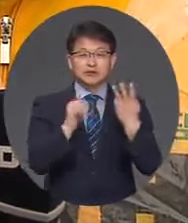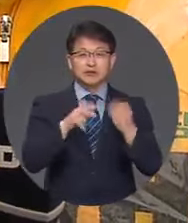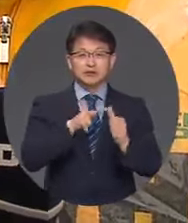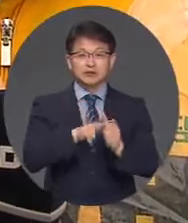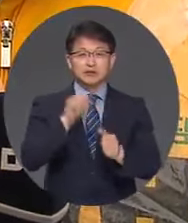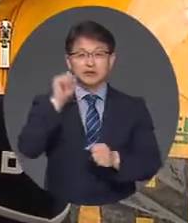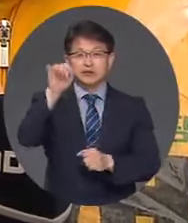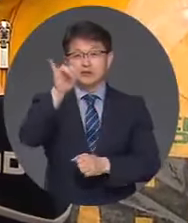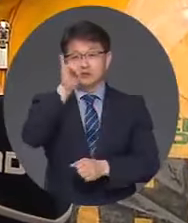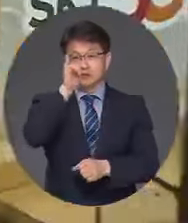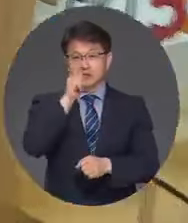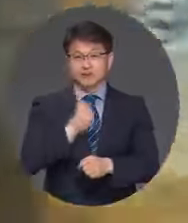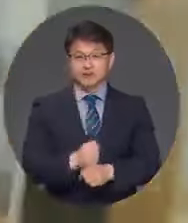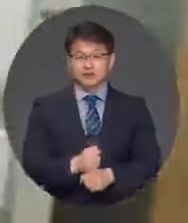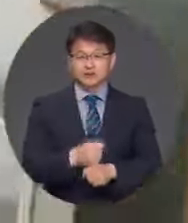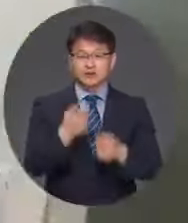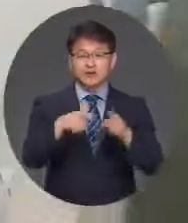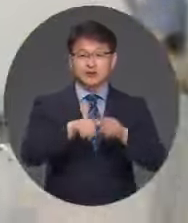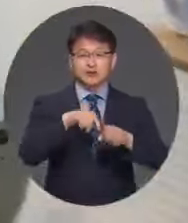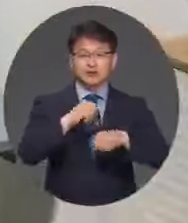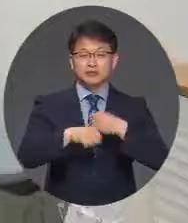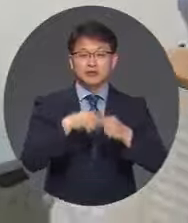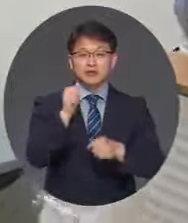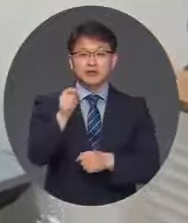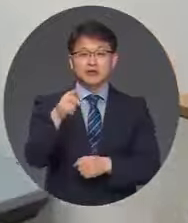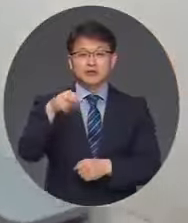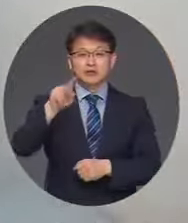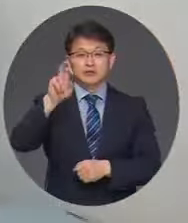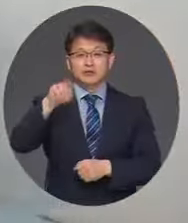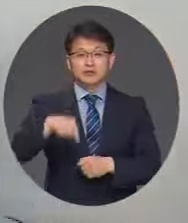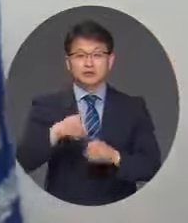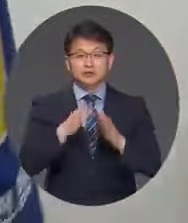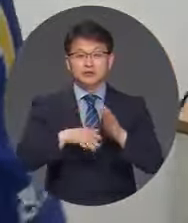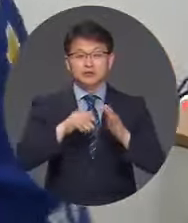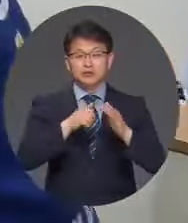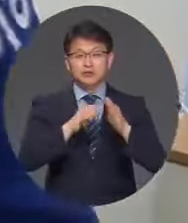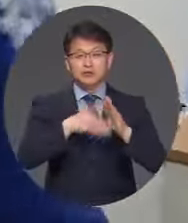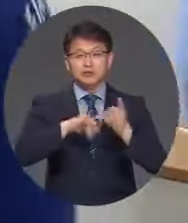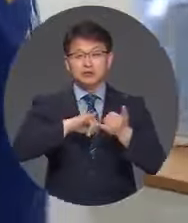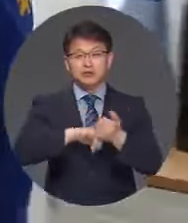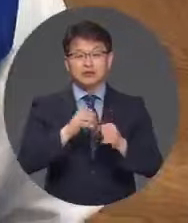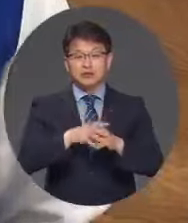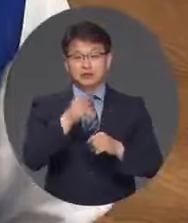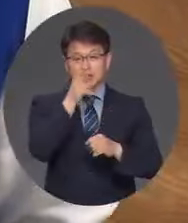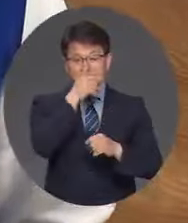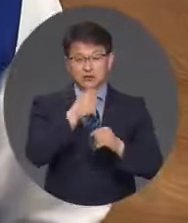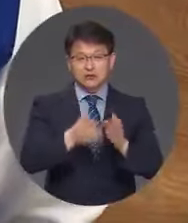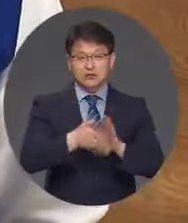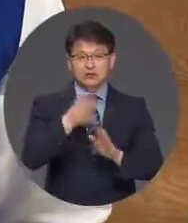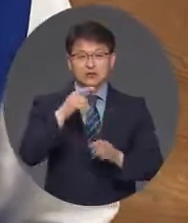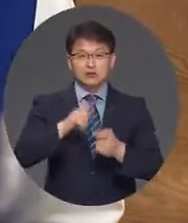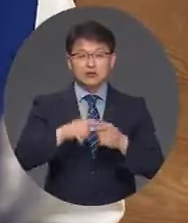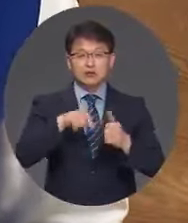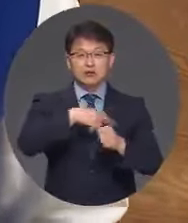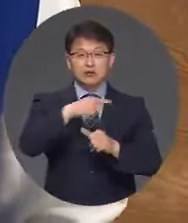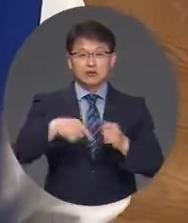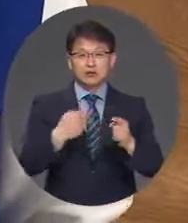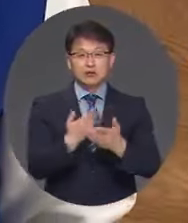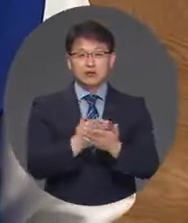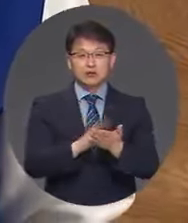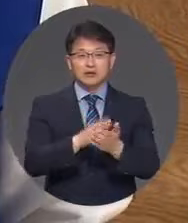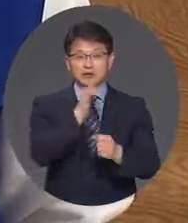후보가 출마했습니다. 더불어민주당 허성무 후보의 대표 공약은 낡은 배후 도시의 주거 환경